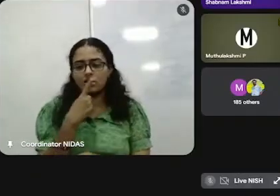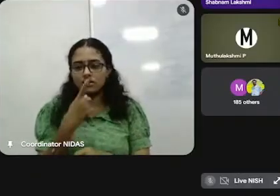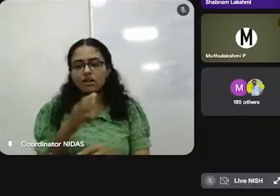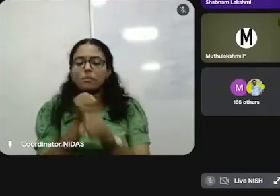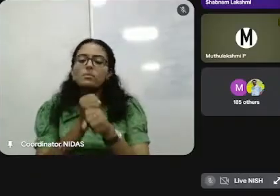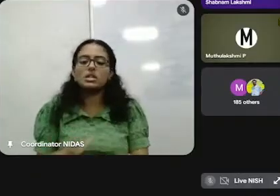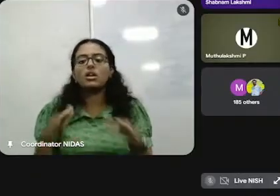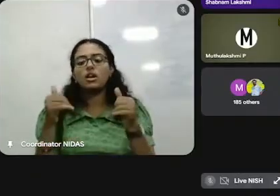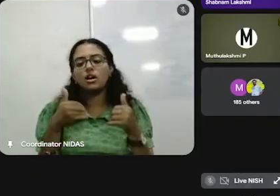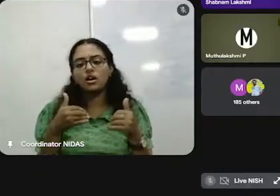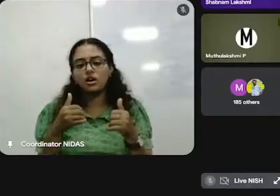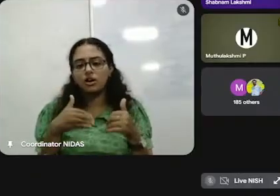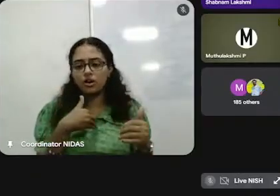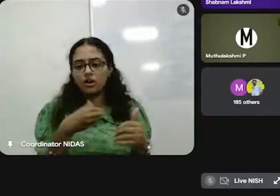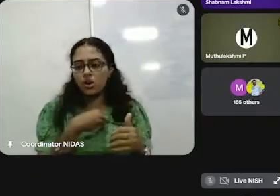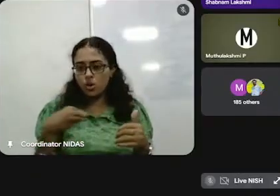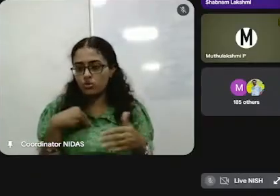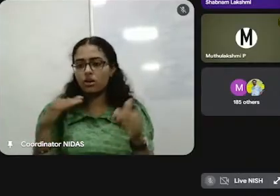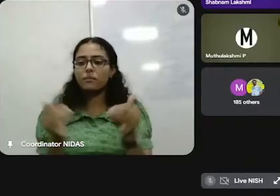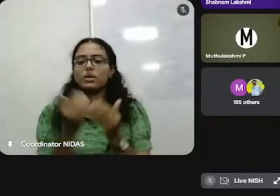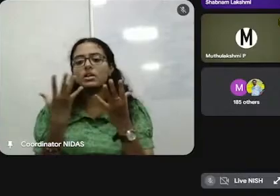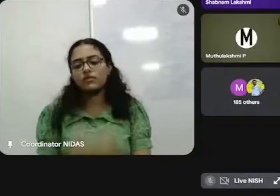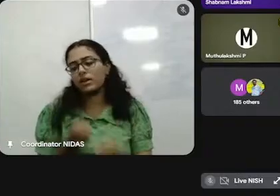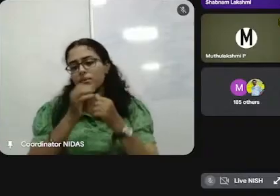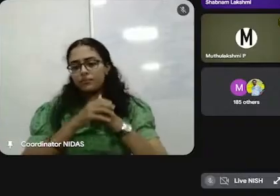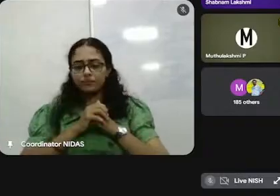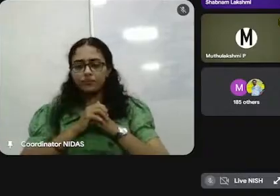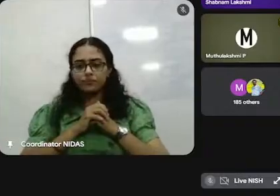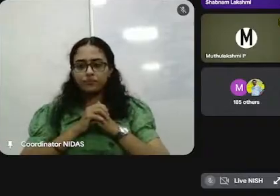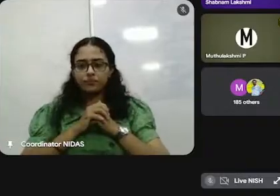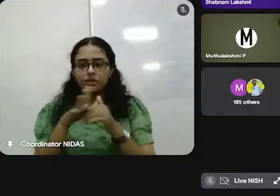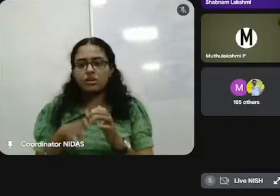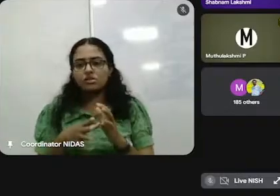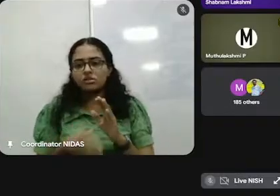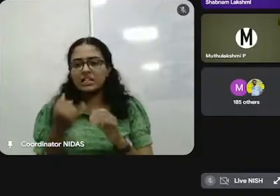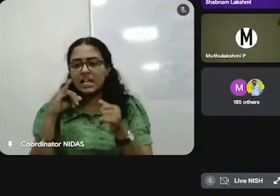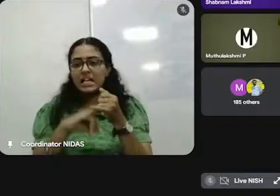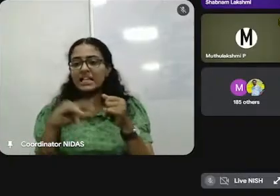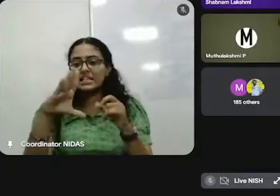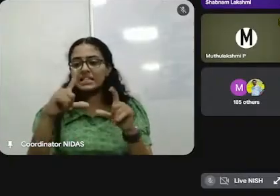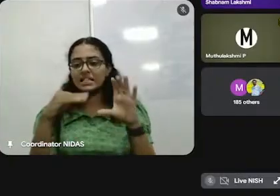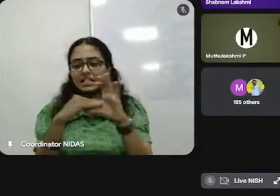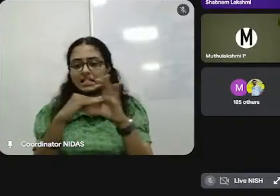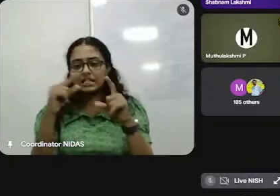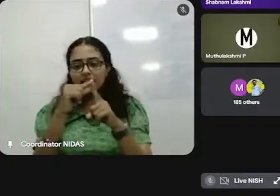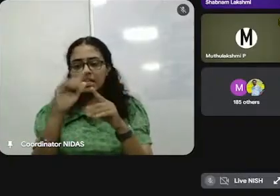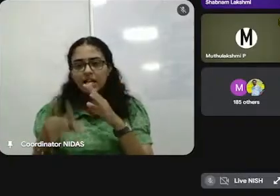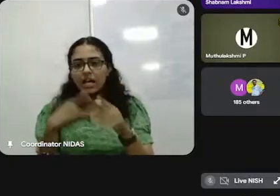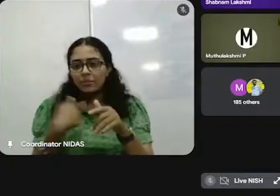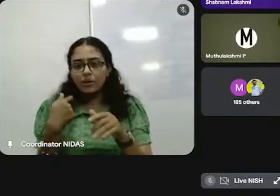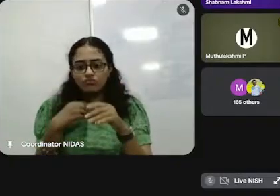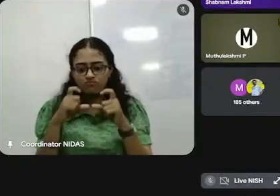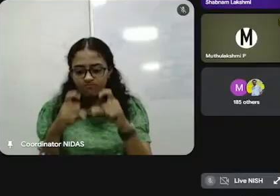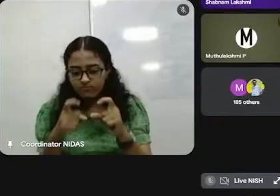ഒന്ന് കണ്ടിട്ട് ഈ സ്ലീപ്പ് സ്റ്റഡി ഒന്ന് ചെയ്യുന്നത് നല്ലതായിരിക്കും. കാരണം സ്ലീപ്പ് ആപ്നിയ എന്ന് പറഞ്ഞാൽ ഇറ്റ് ഷുഡ് ബി ടേക്കൺ കെയർ ഓഫ്. കാരണം അതൊരു